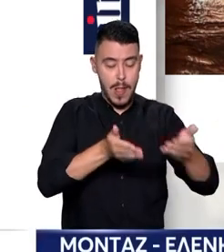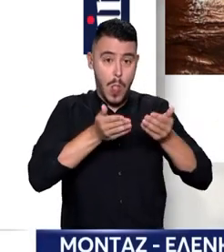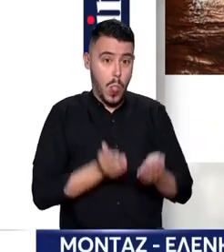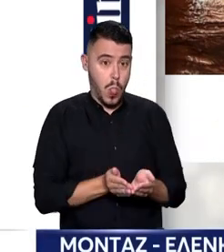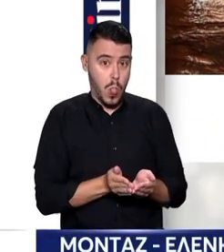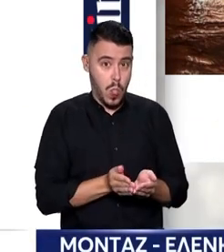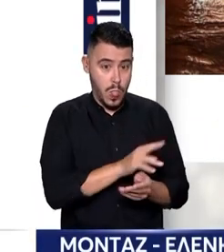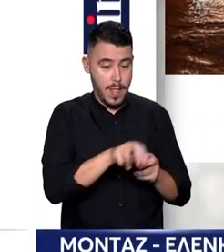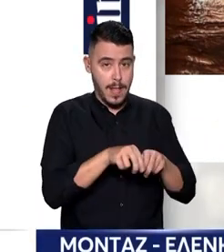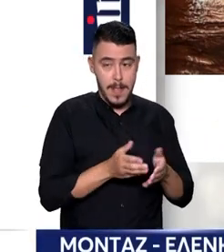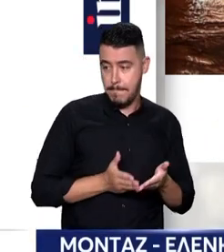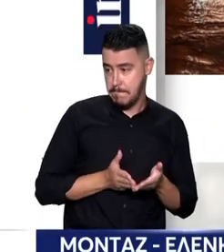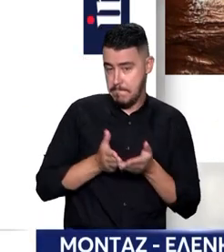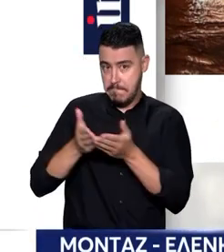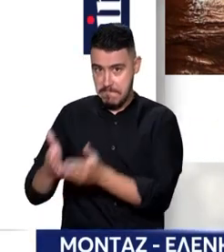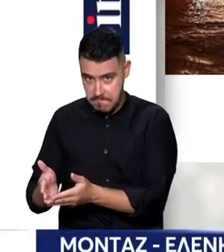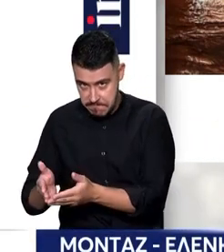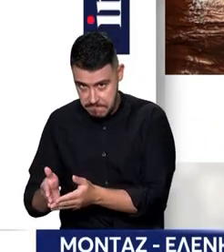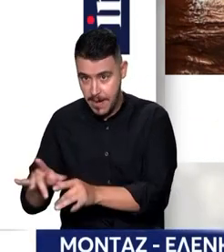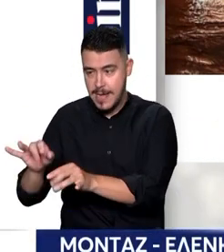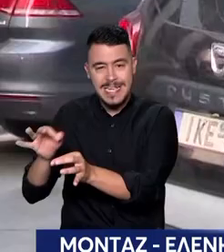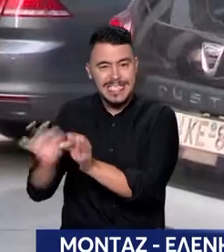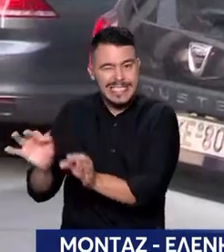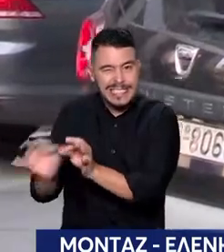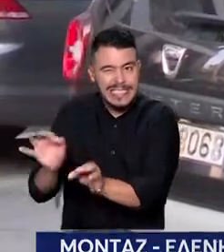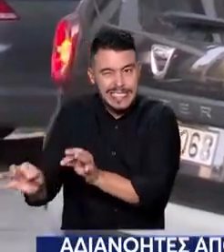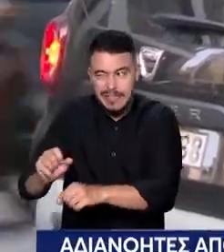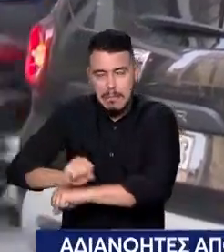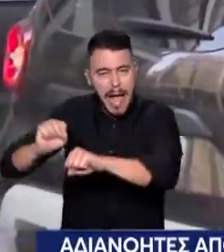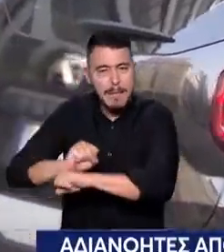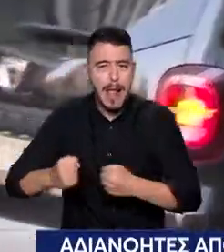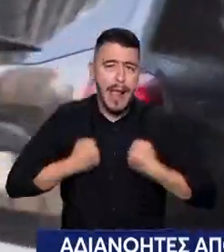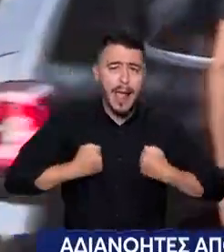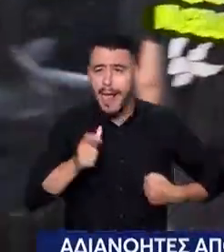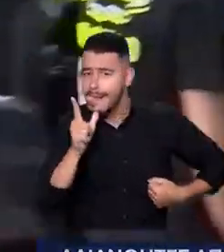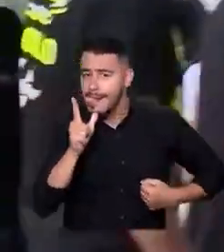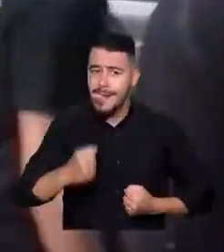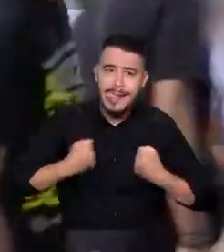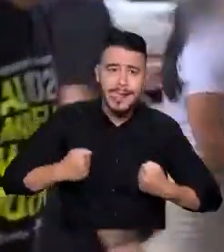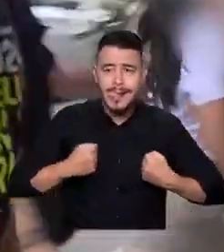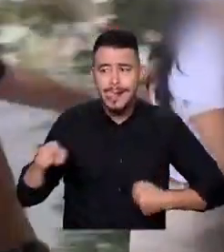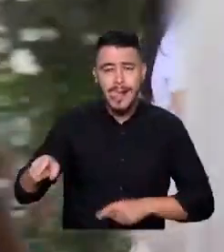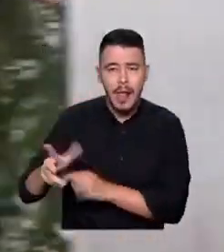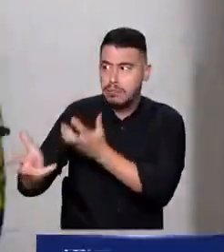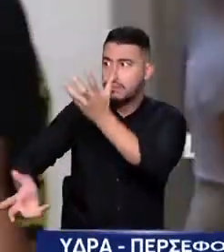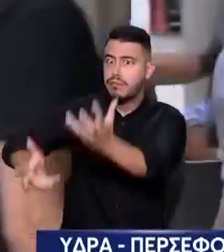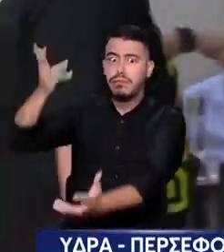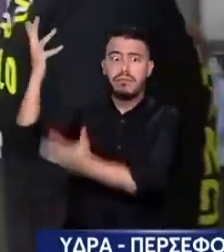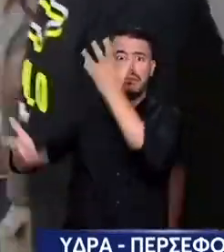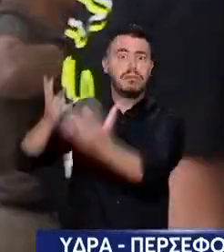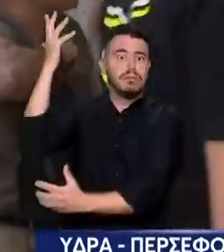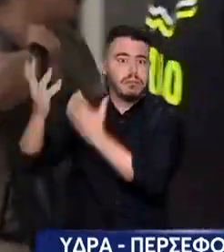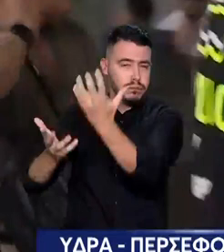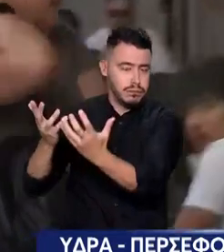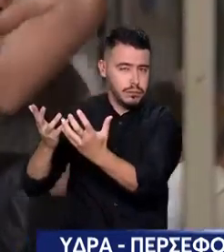βοήθειά τους στην αρχική προσπάθεια κατάσβεσης της πυρκαγιάς. Το μεγάλο θέμα είναι γιατί βρέθηκαν τώρα οι κροτίδες και δεν βρέθηκαν νωρίτερα κατά τα